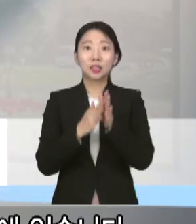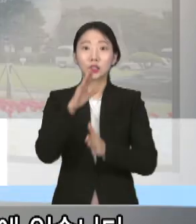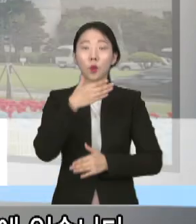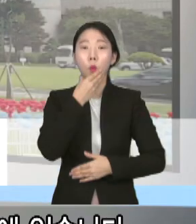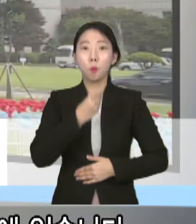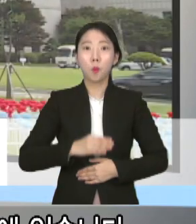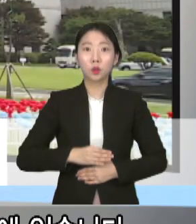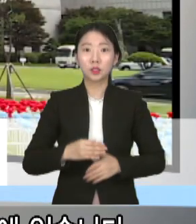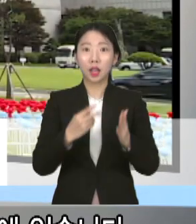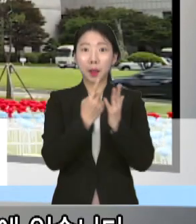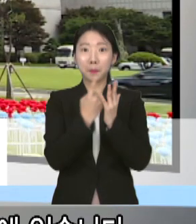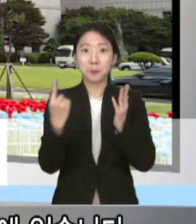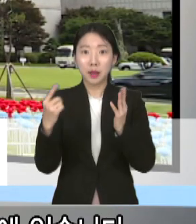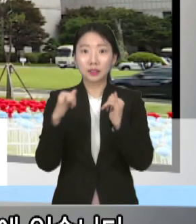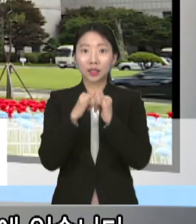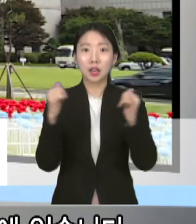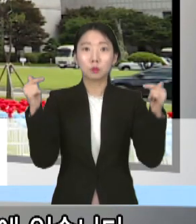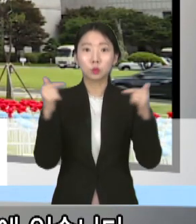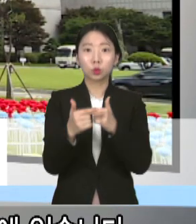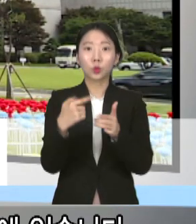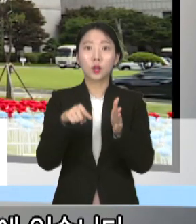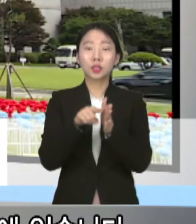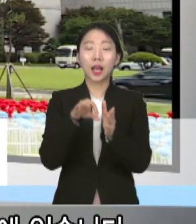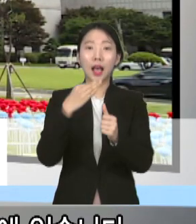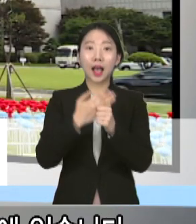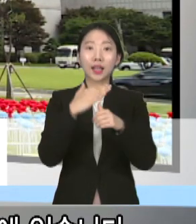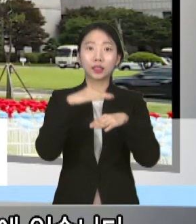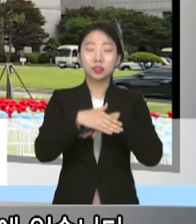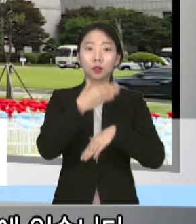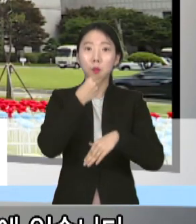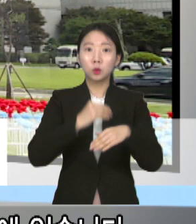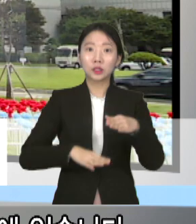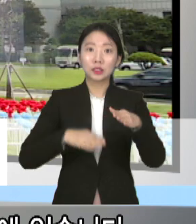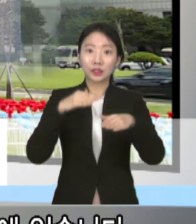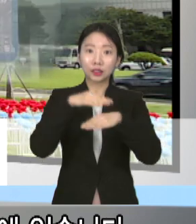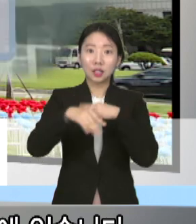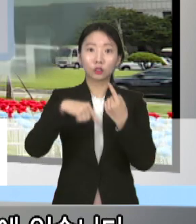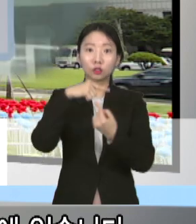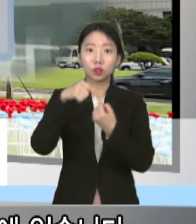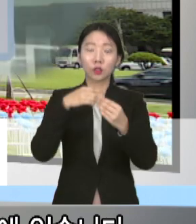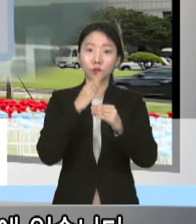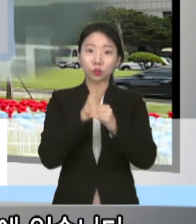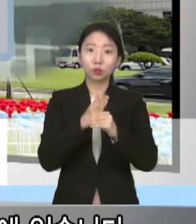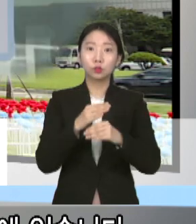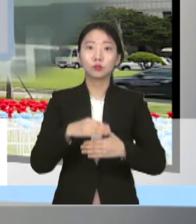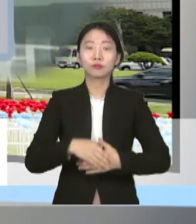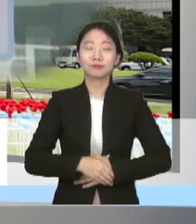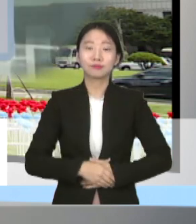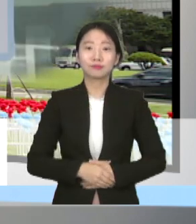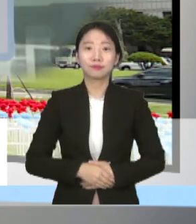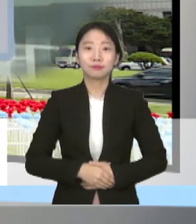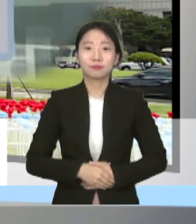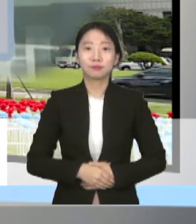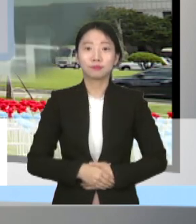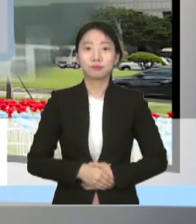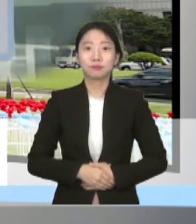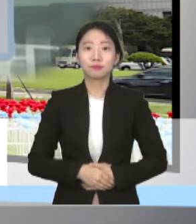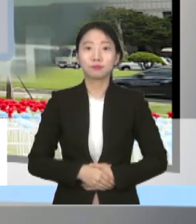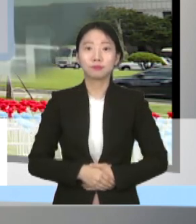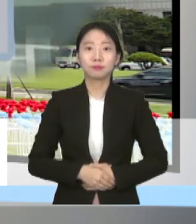안양시 에서는 복지사각지대 해소를 위해 이른바 안양 형 복제 모델을 구축하고 운영중에 있습니다 관련내용